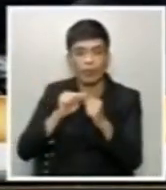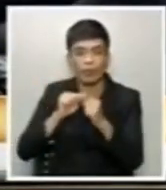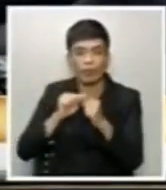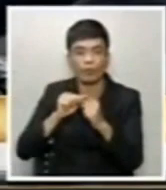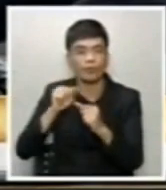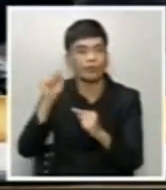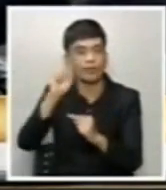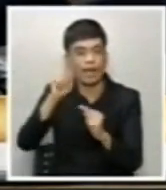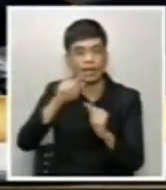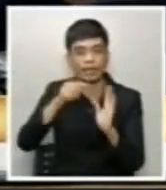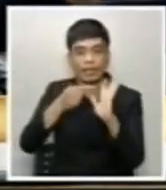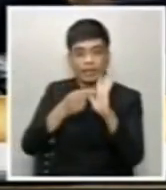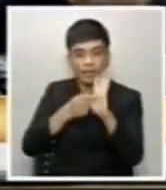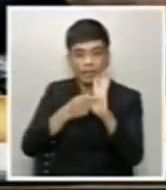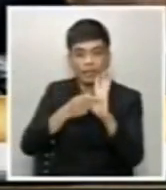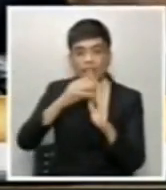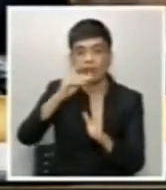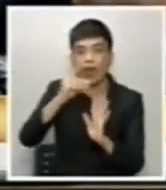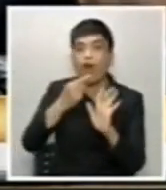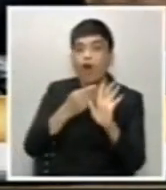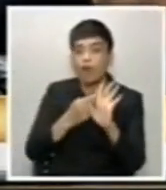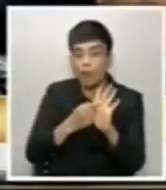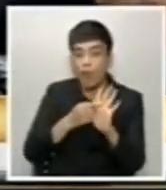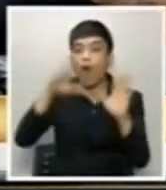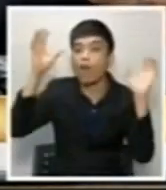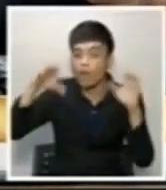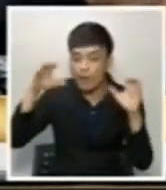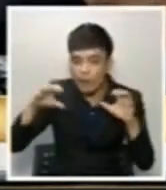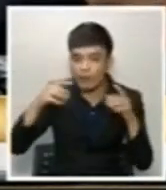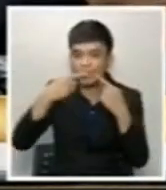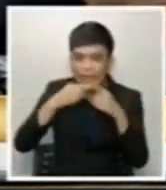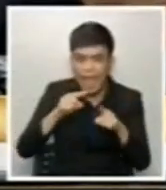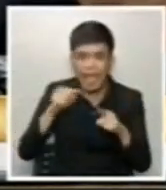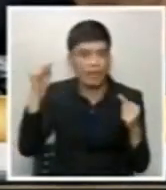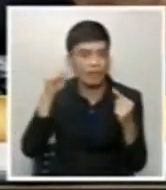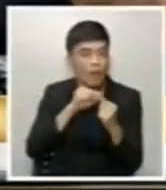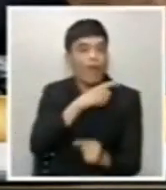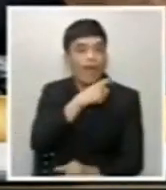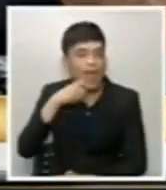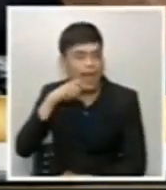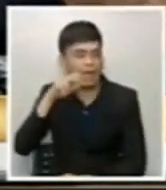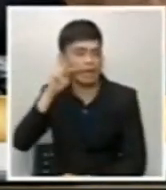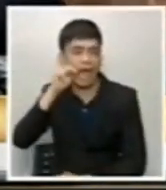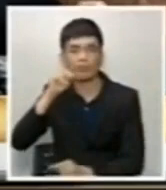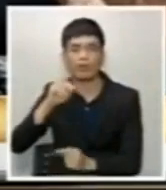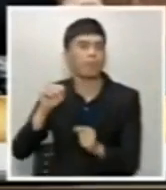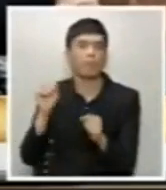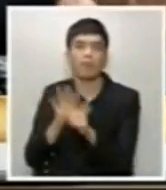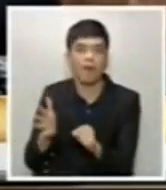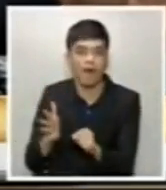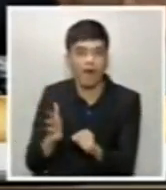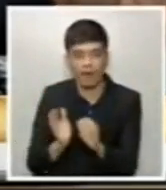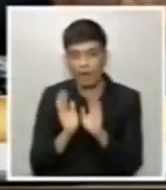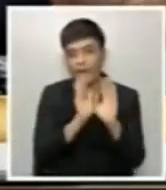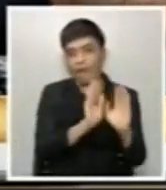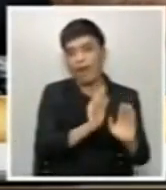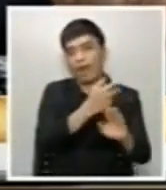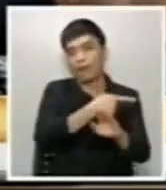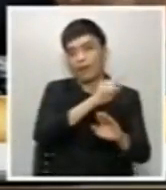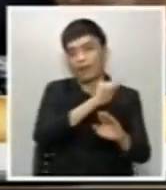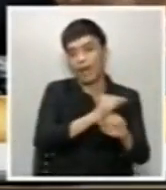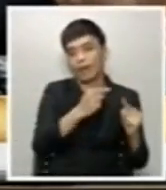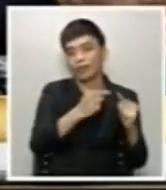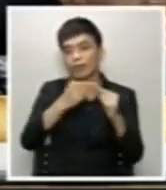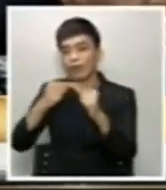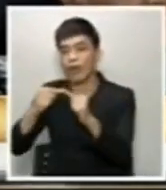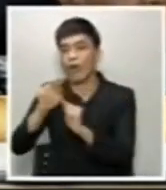ฝนแต่ในหน้าแล้งก็ยังขาดแคลนน้ำอยู่เป็นอย่างมากท่านประธานครับผมจะเรียนกับท่านประธานผ่านไปถึงท่านรัฐมนต